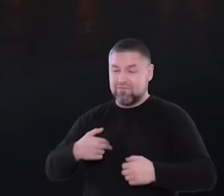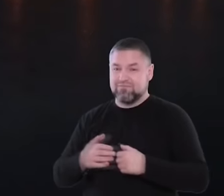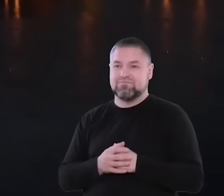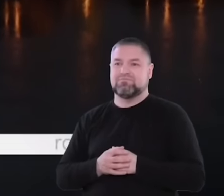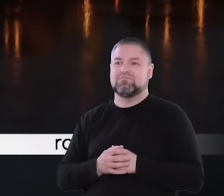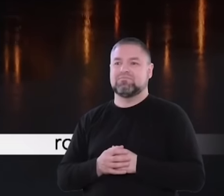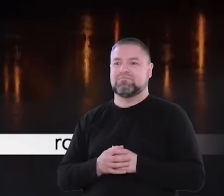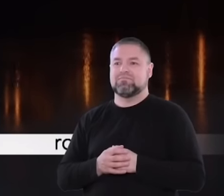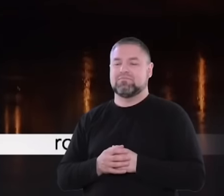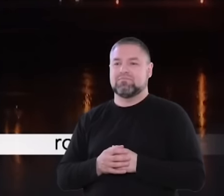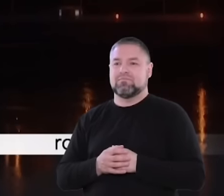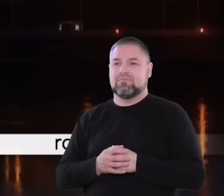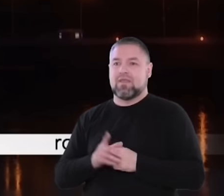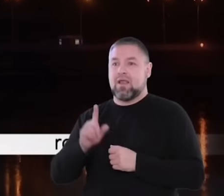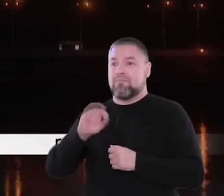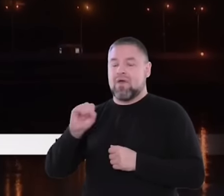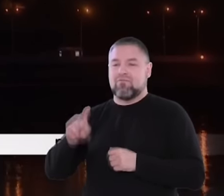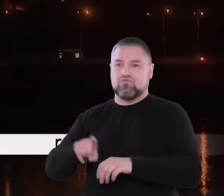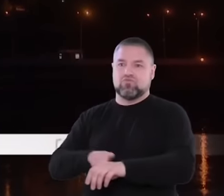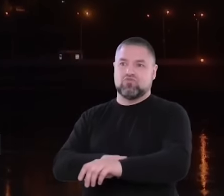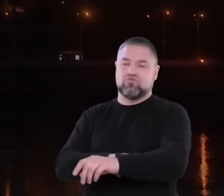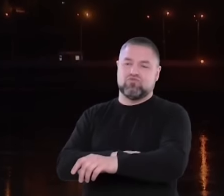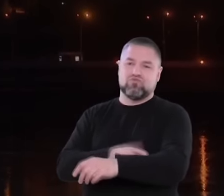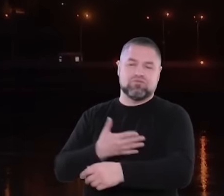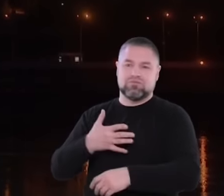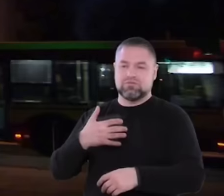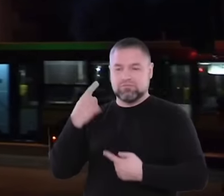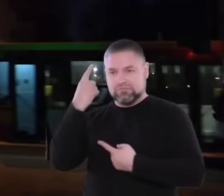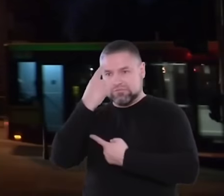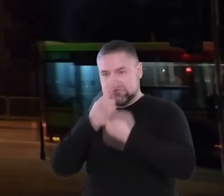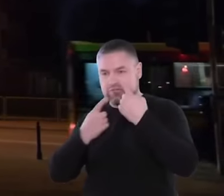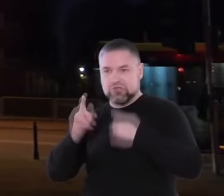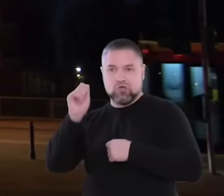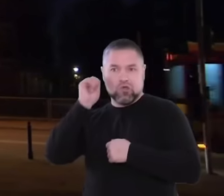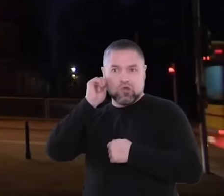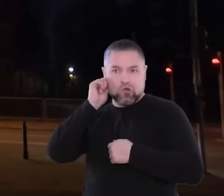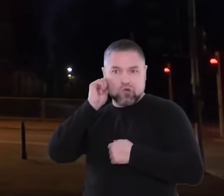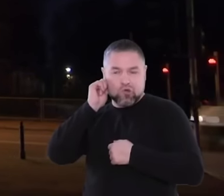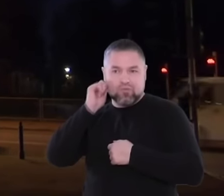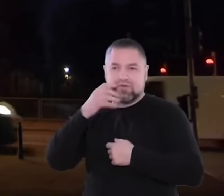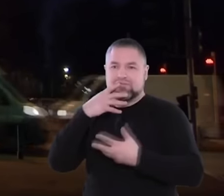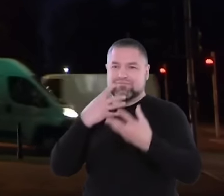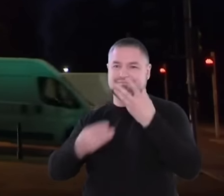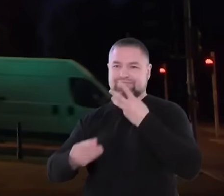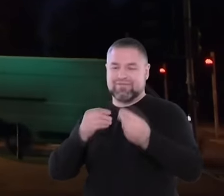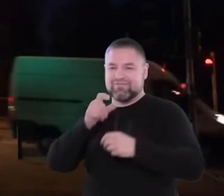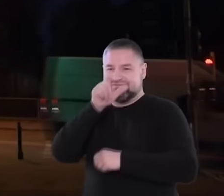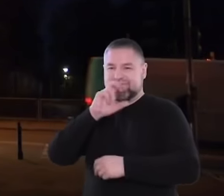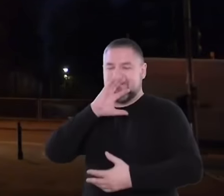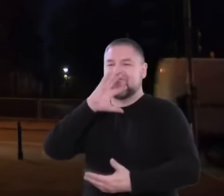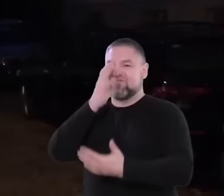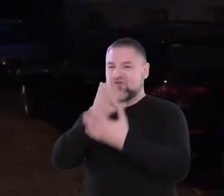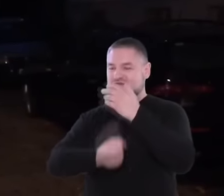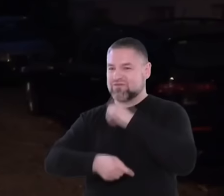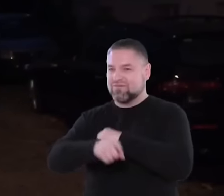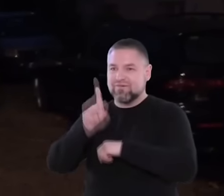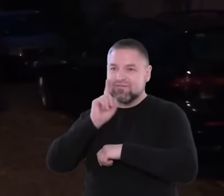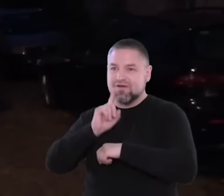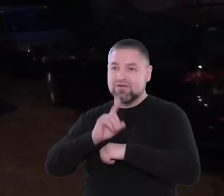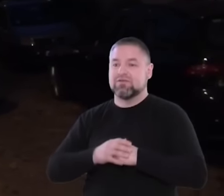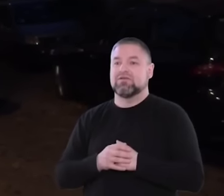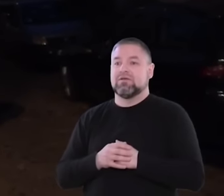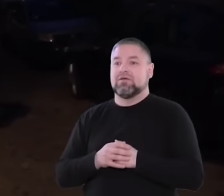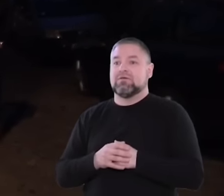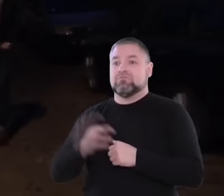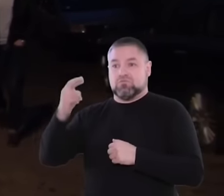to jest. Paweł długo nie mógł pogodzić się z tym, że 60-latka zabawiała się jego kosztem i go wykorzystała. Z